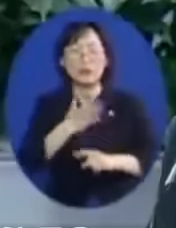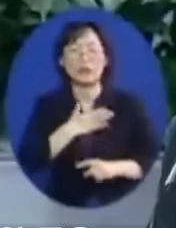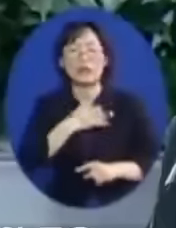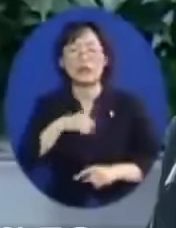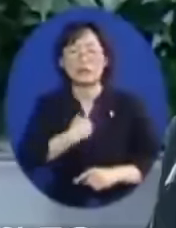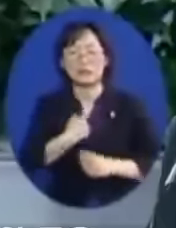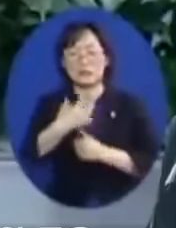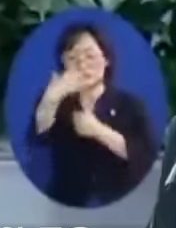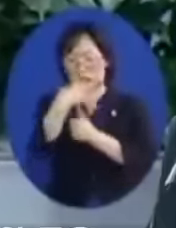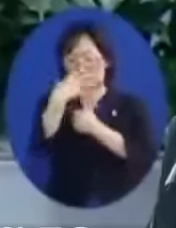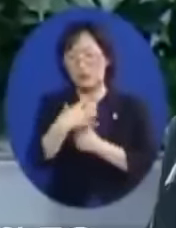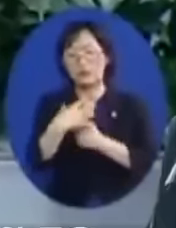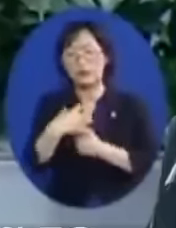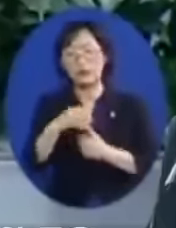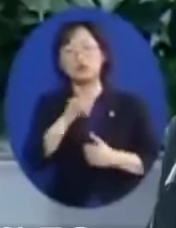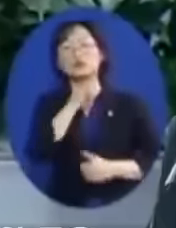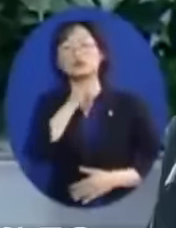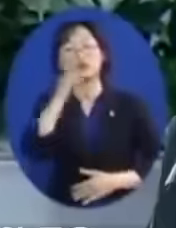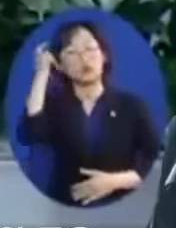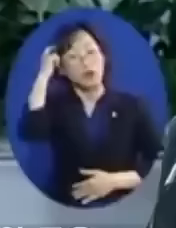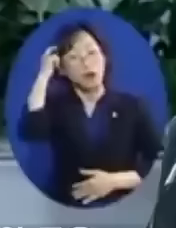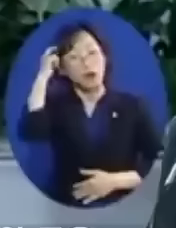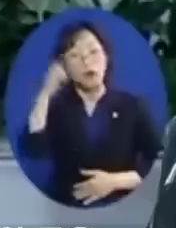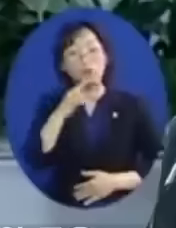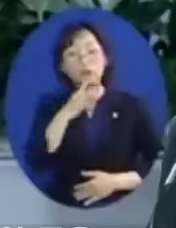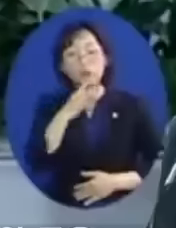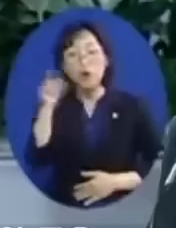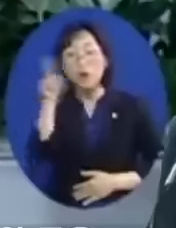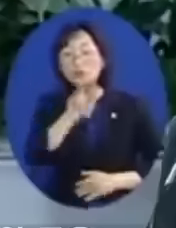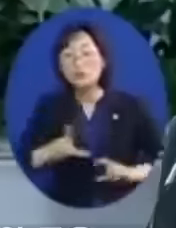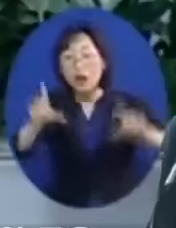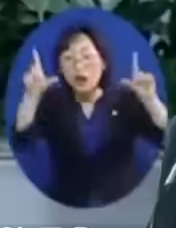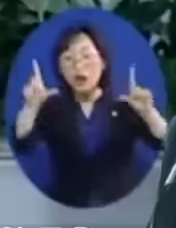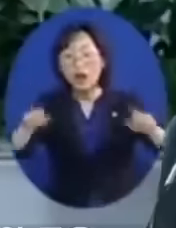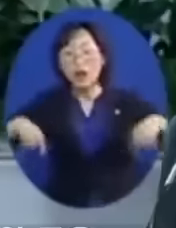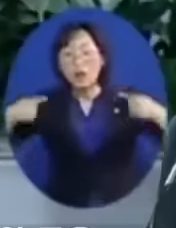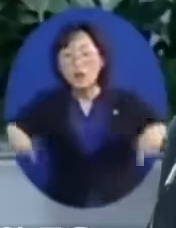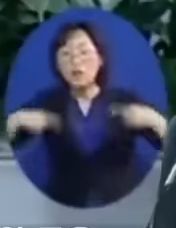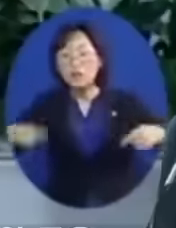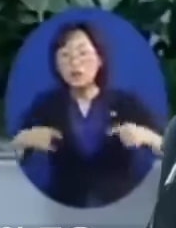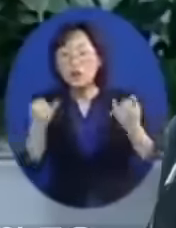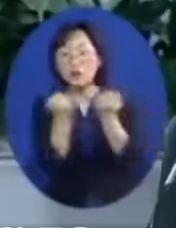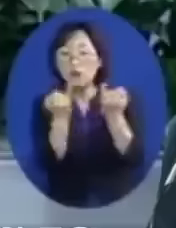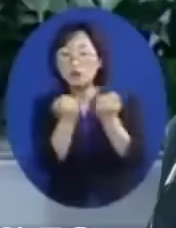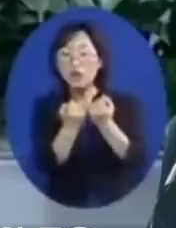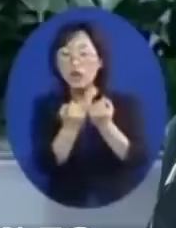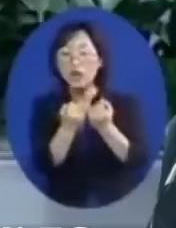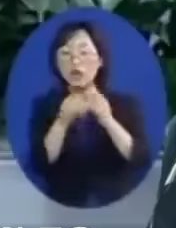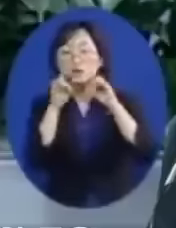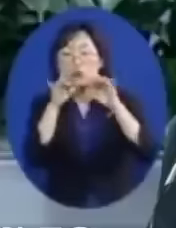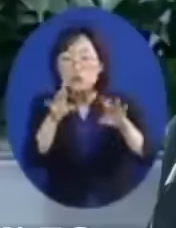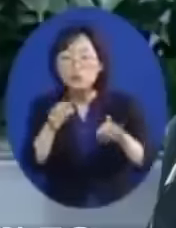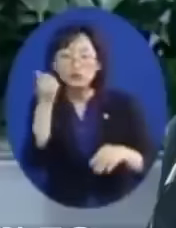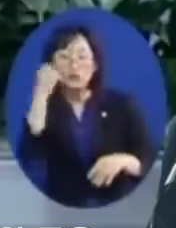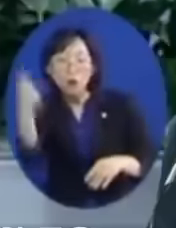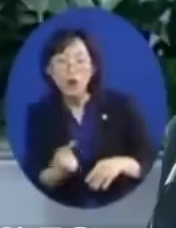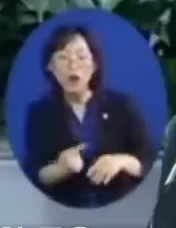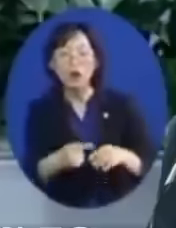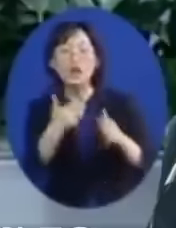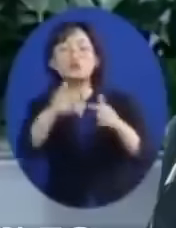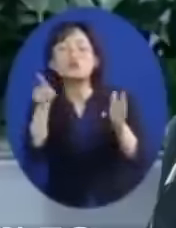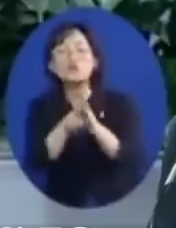자신을 저주하며 죽으려고 했는 것입니다. 그러던 어느 날 휠체어를 탄 여자 전도사 두 분이 그에게 와서 예수님을